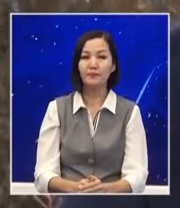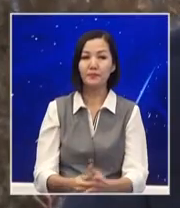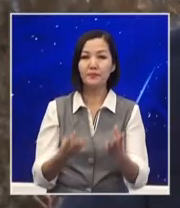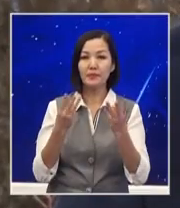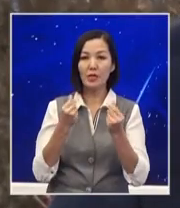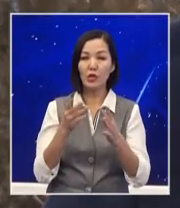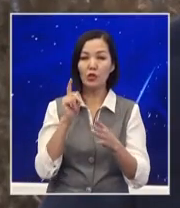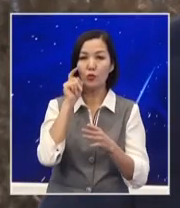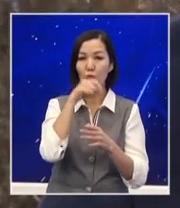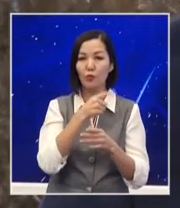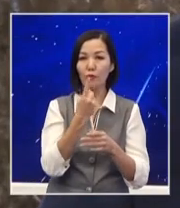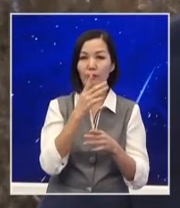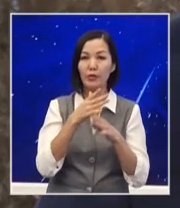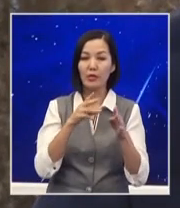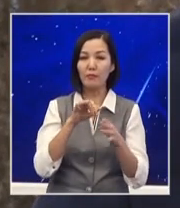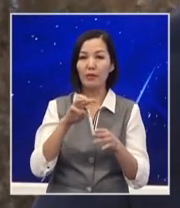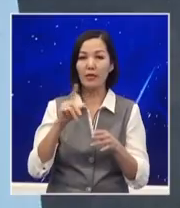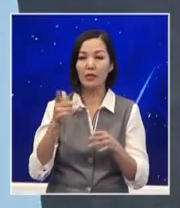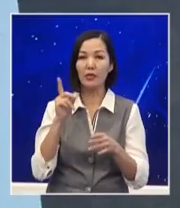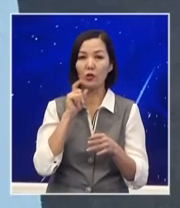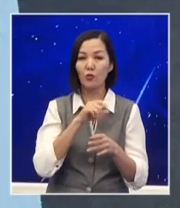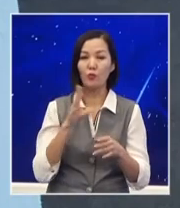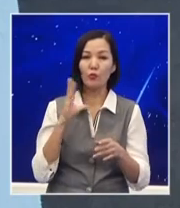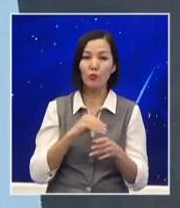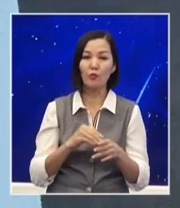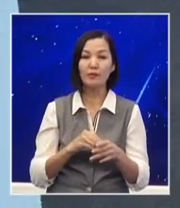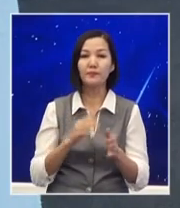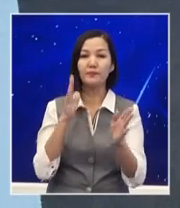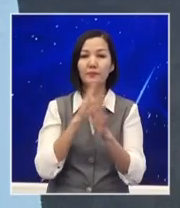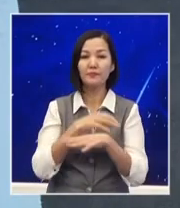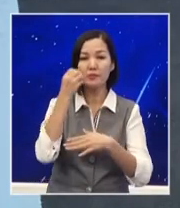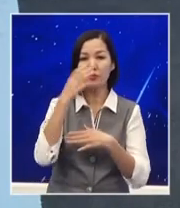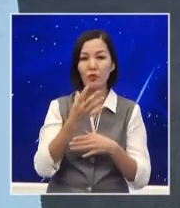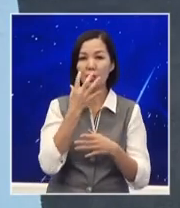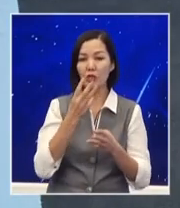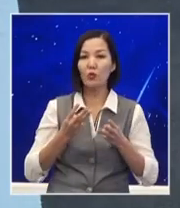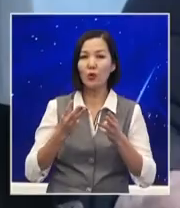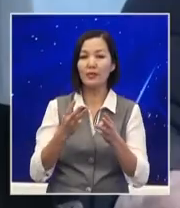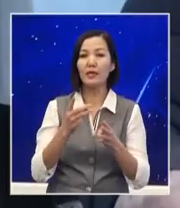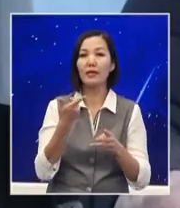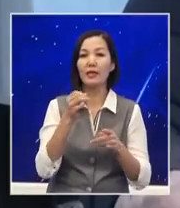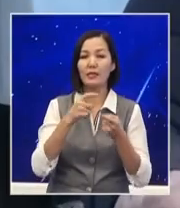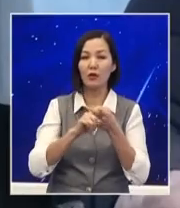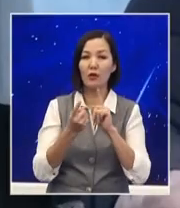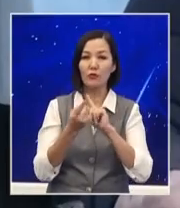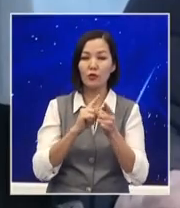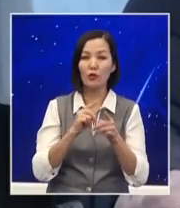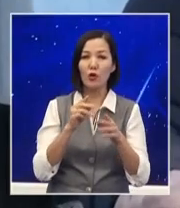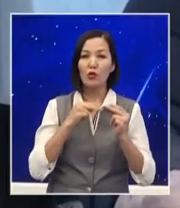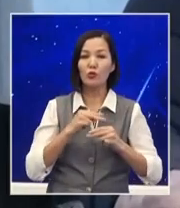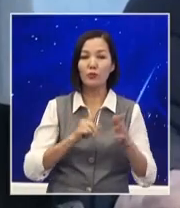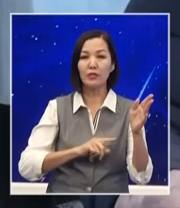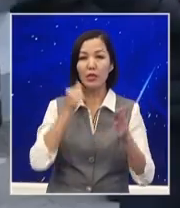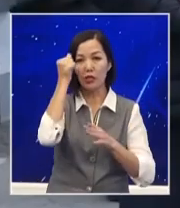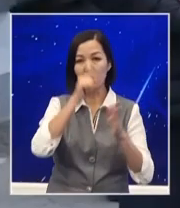Қаржының үнемдегенде 1,5 миллиардтай біз қаржы үнемдейміз. Айта кетерлігі, қапшағай орталық жылу қазандығын көгілдір отынға көшіру жұмыстары жыл